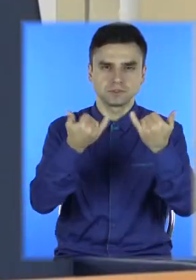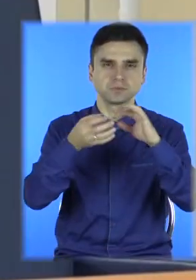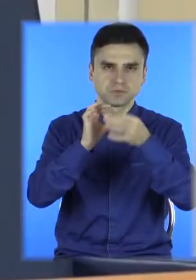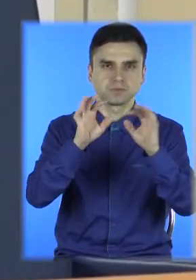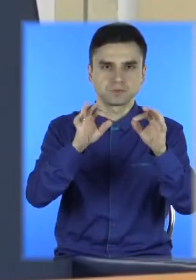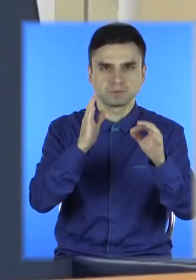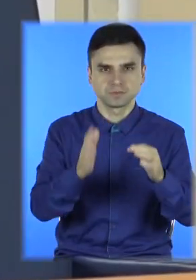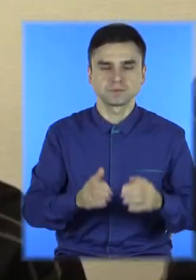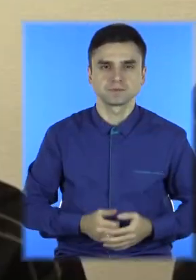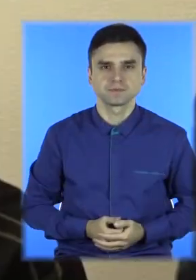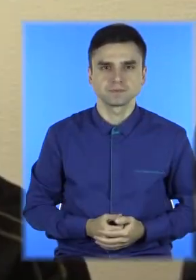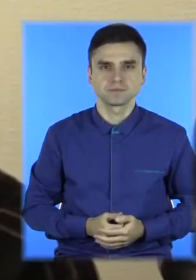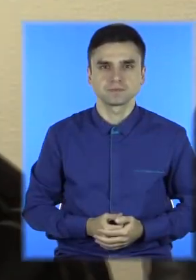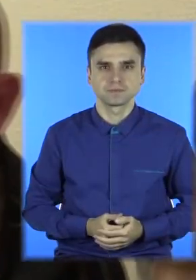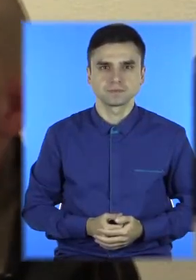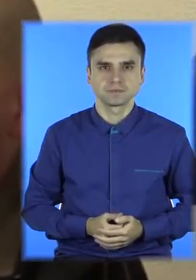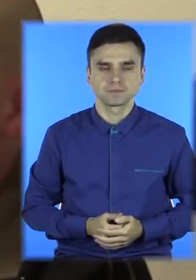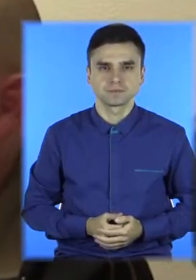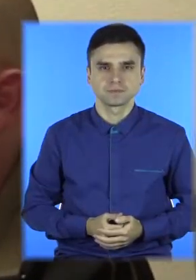Подробиці новин далі.